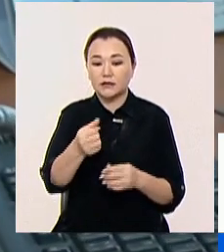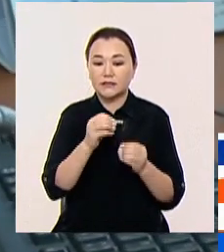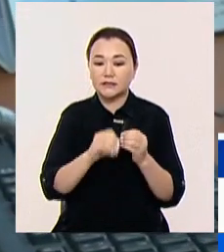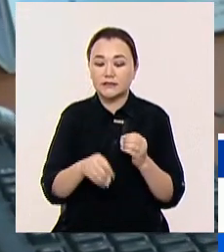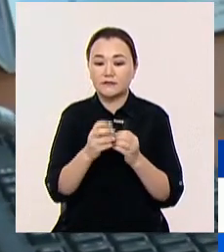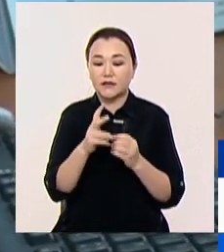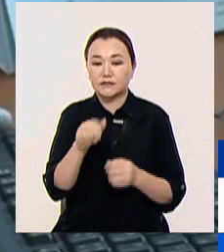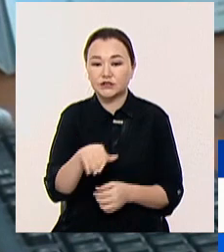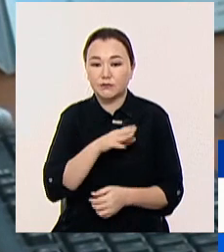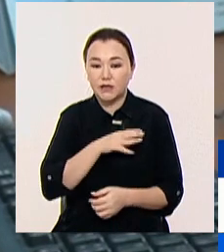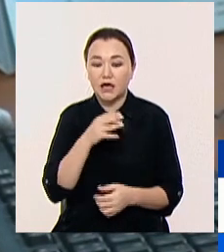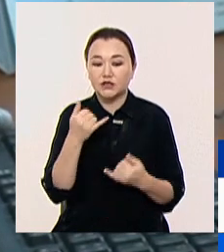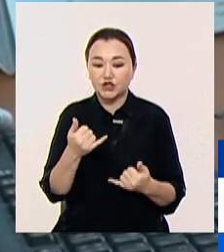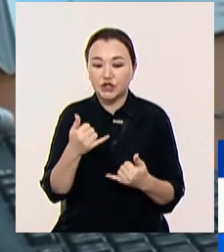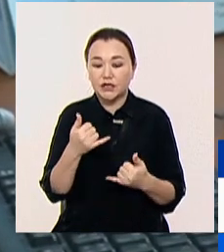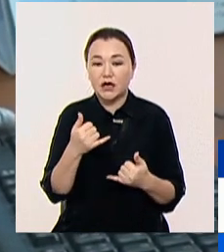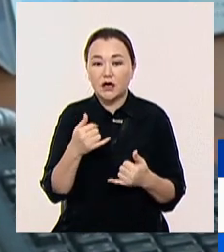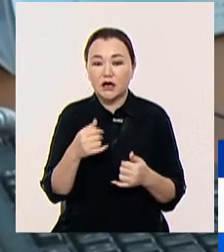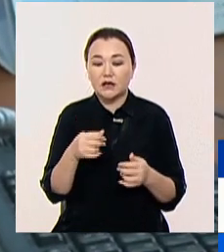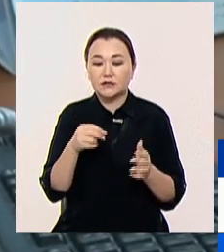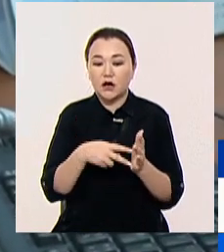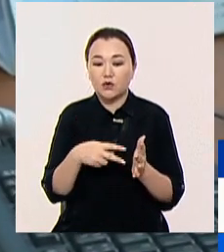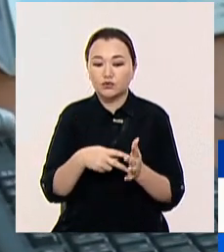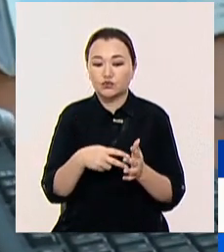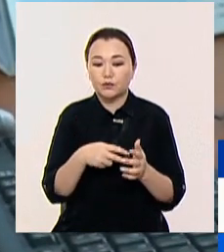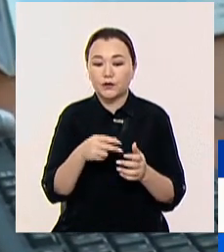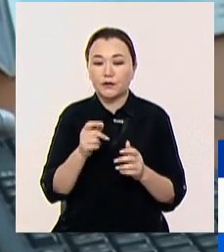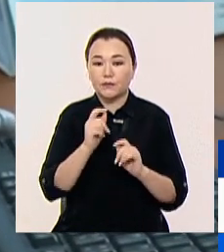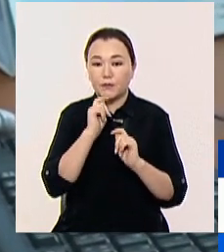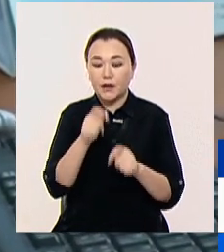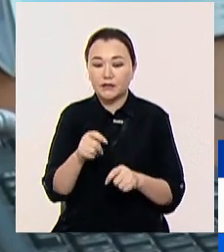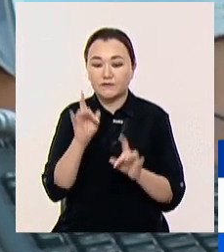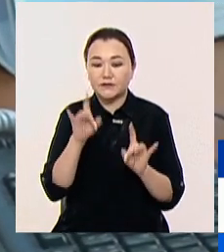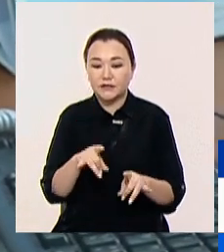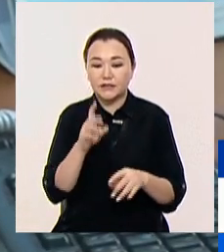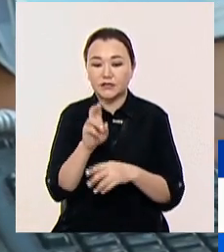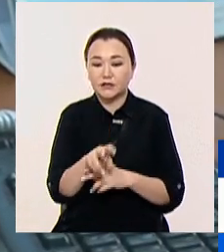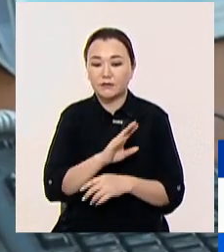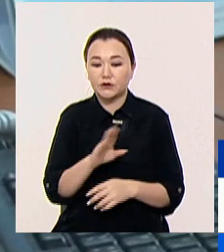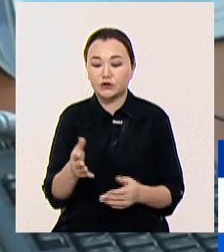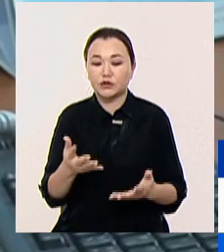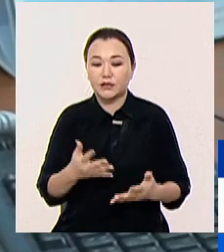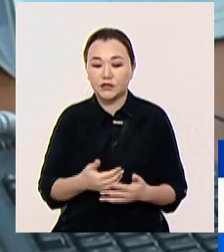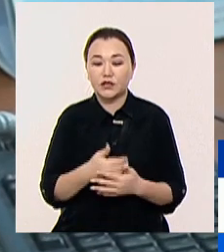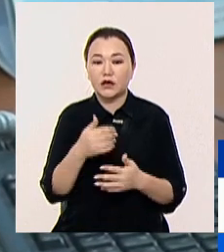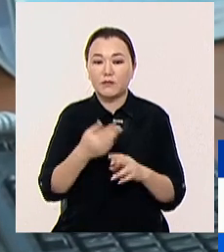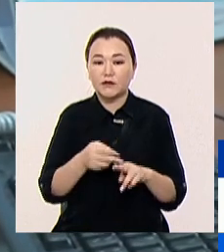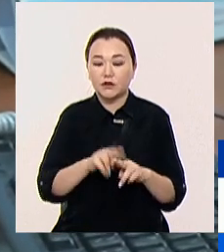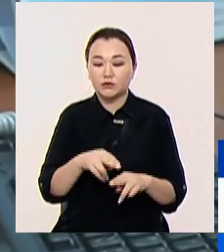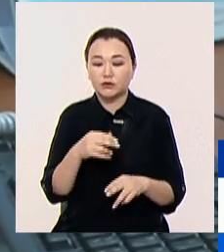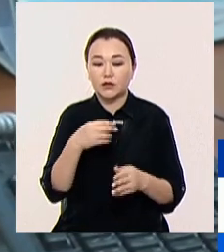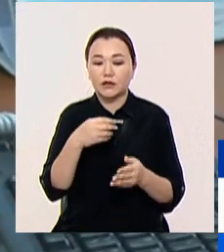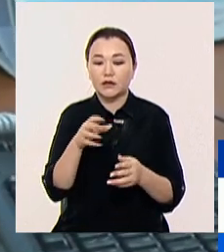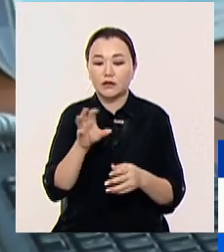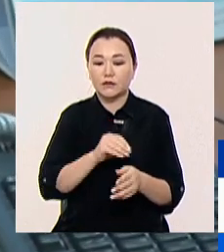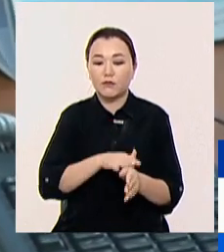тысяч а сейчас с такой суммой ресторан не пойдёшь Конечно Потому что не